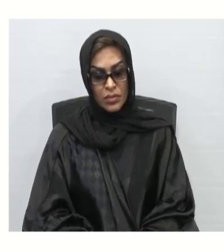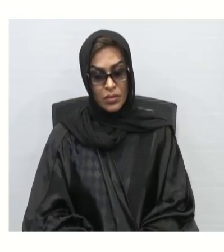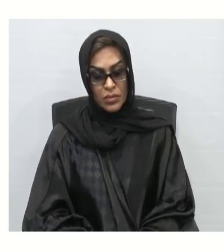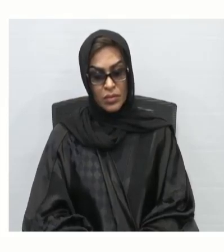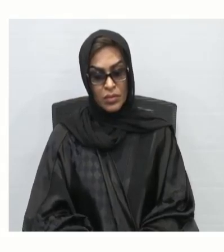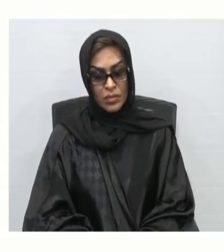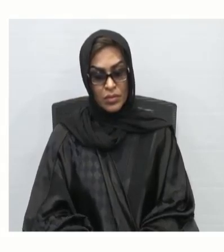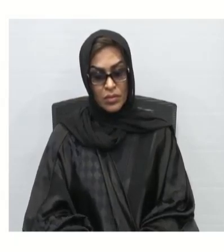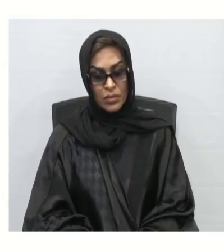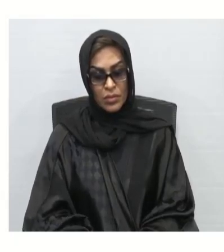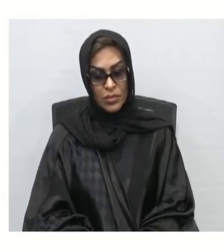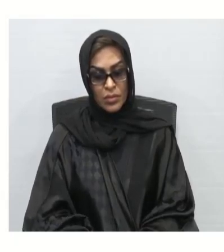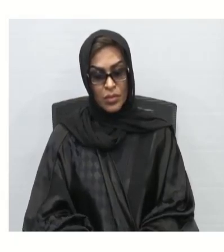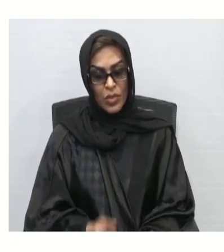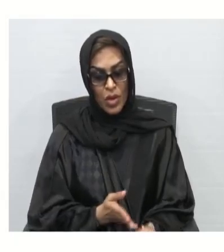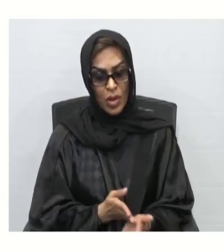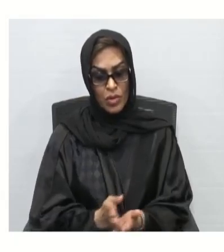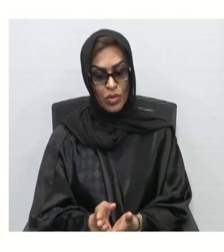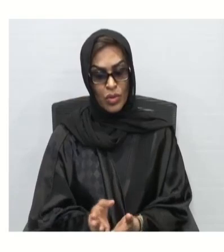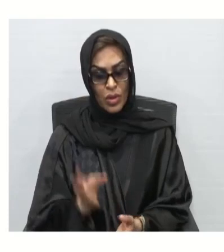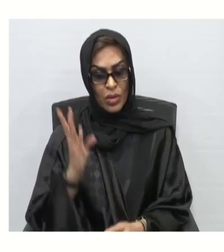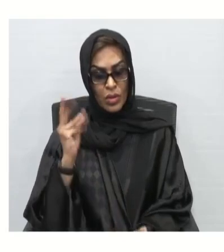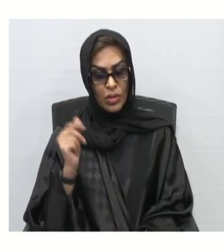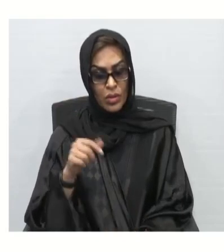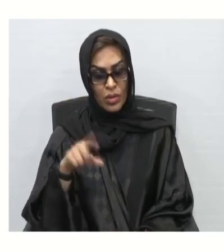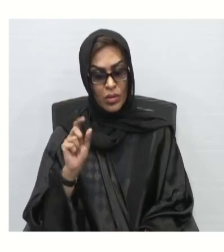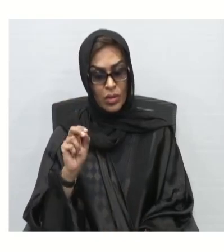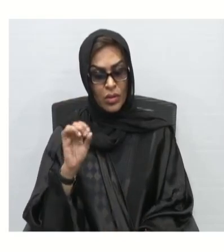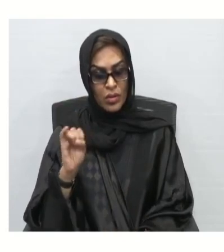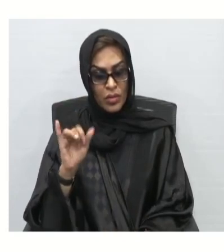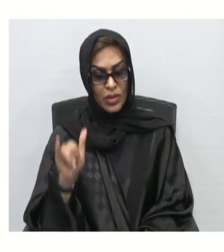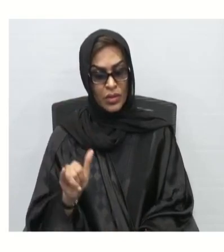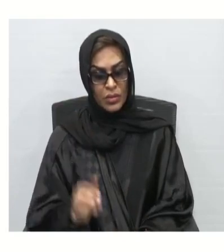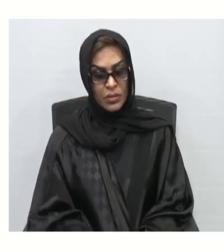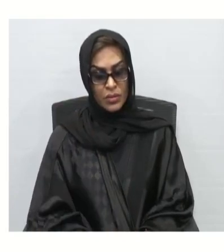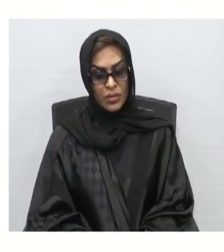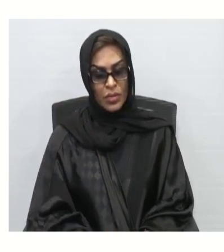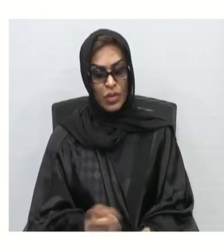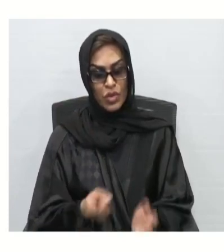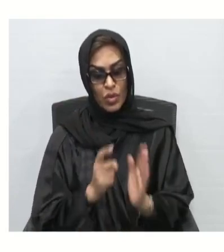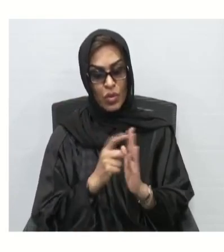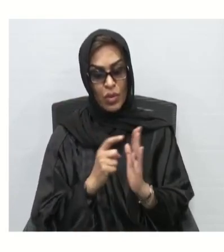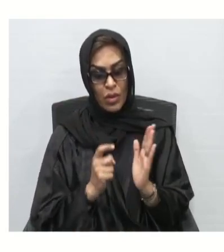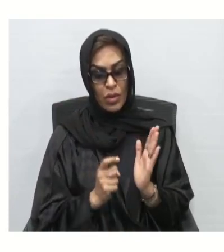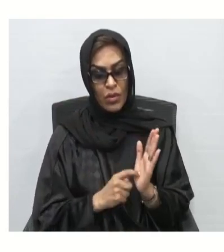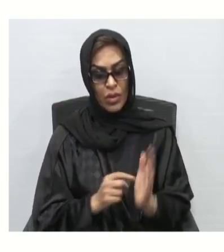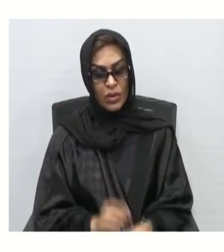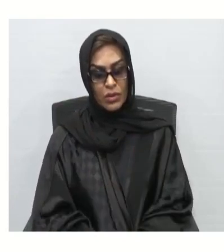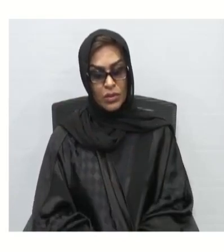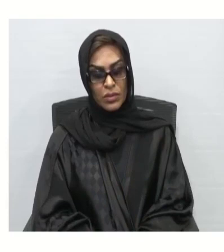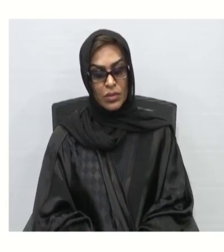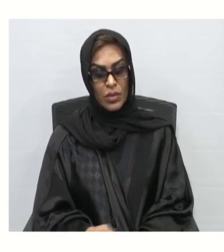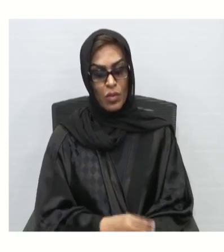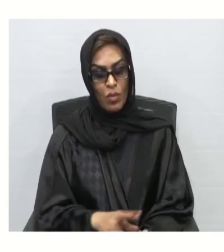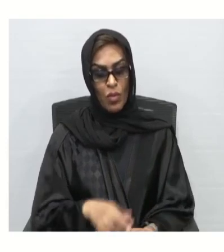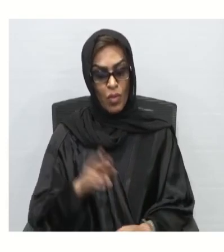ماذا اقصد بالسلوك الرقمي احسنت هي مجموعه من القوانين والقواعد